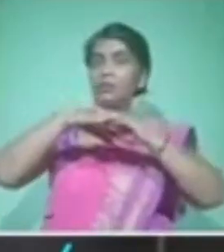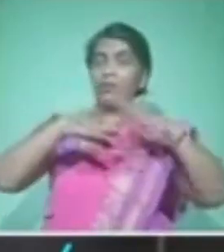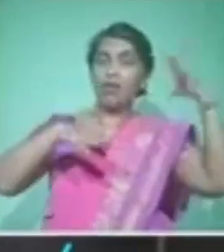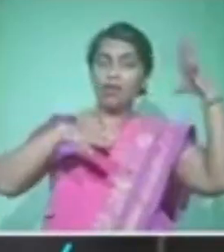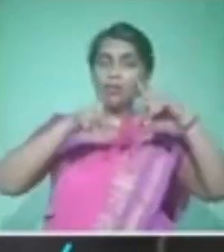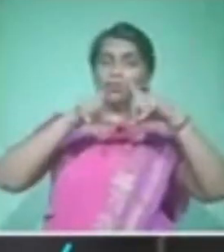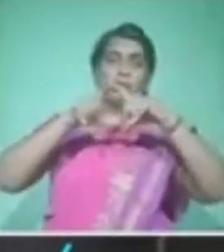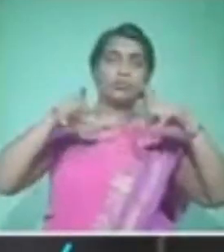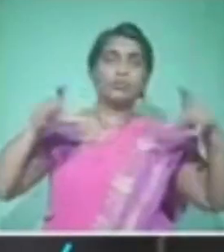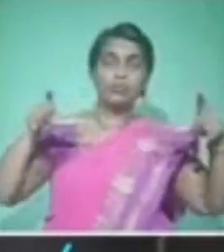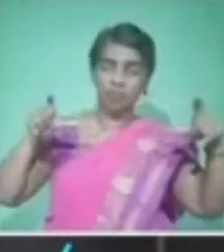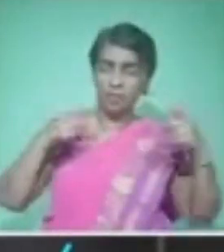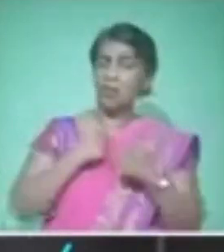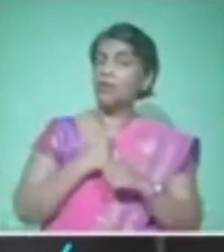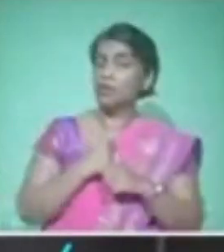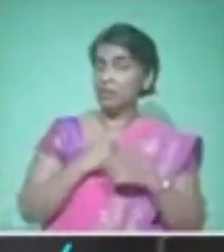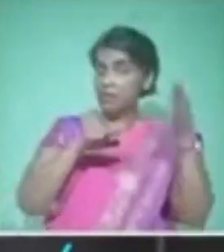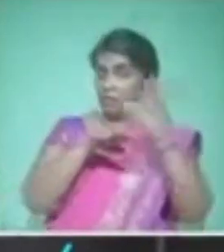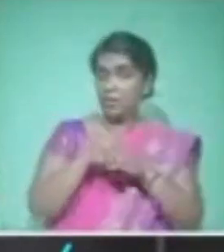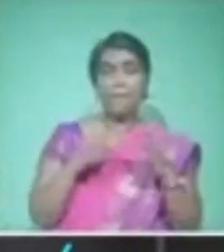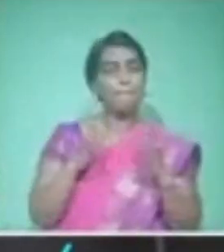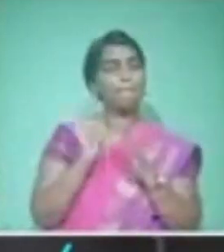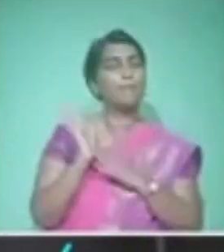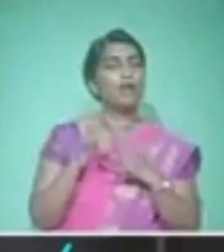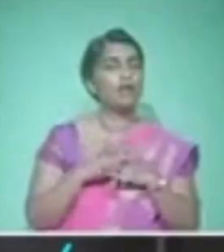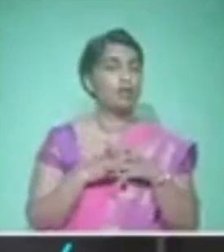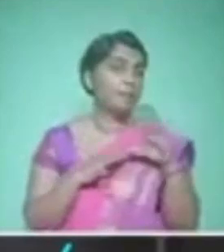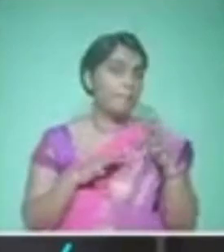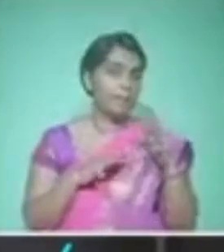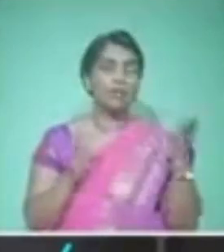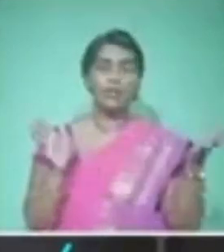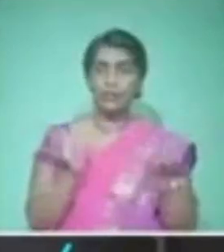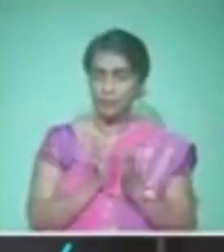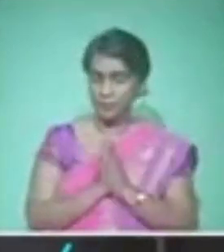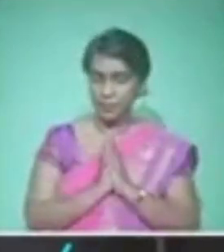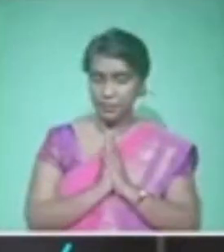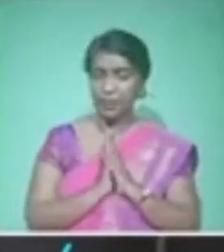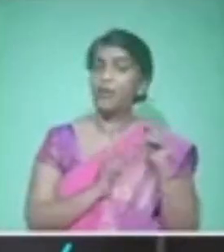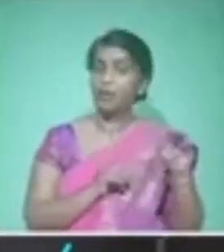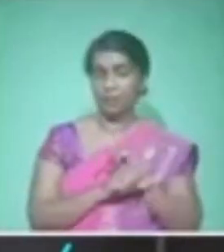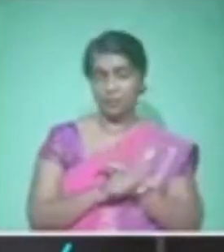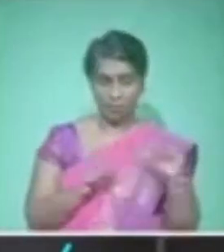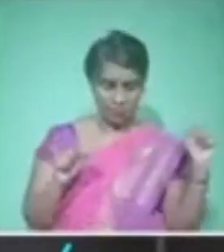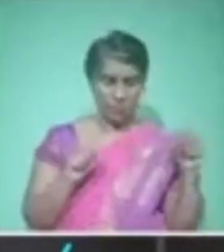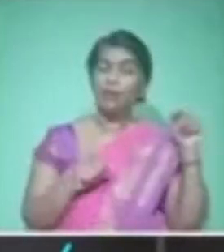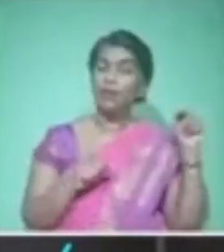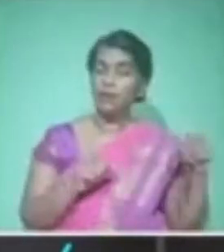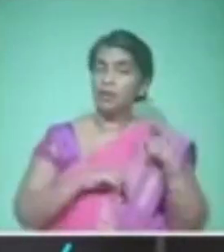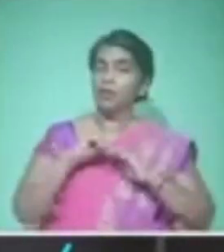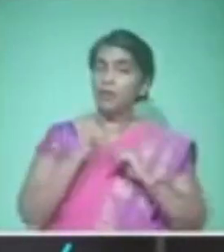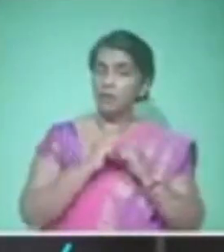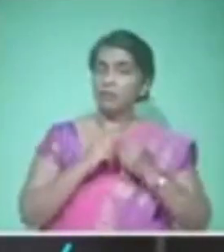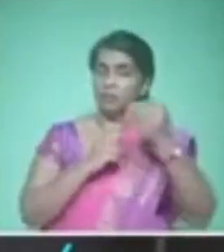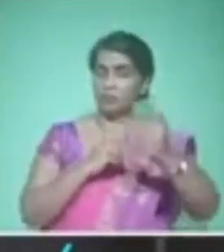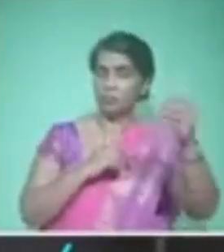බල සංග්‍රහයෙන් කරපු ඒ මෙගාවට් 530 අපි එකතු කරන්න ඕනේ එකට. ඒක නැතුව දැන් ඒ වැඩපිළිවෙලත්